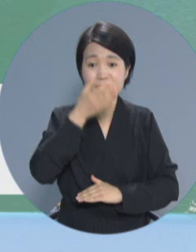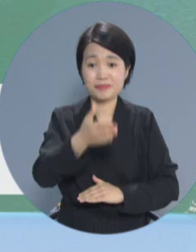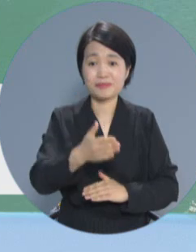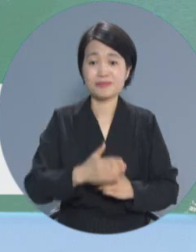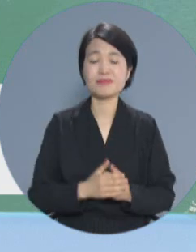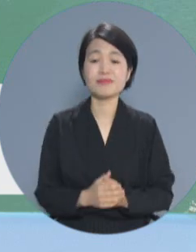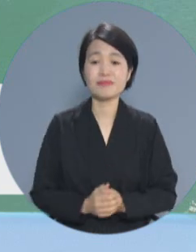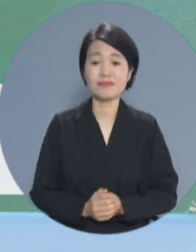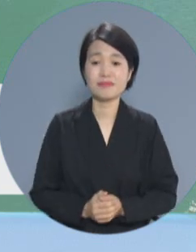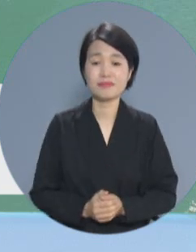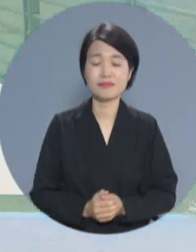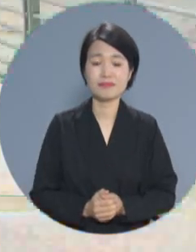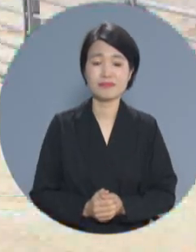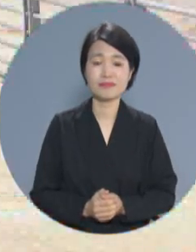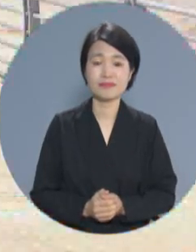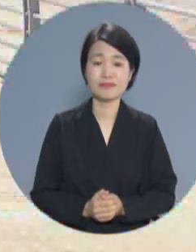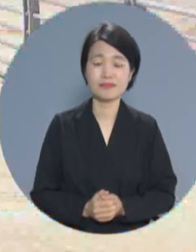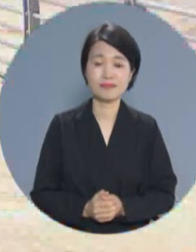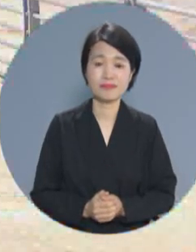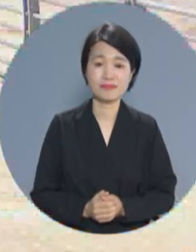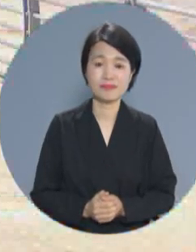보도합니다.